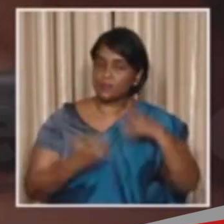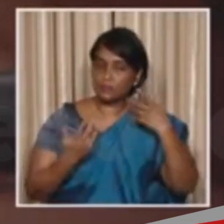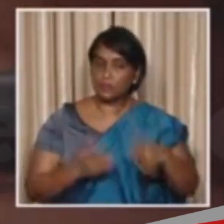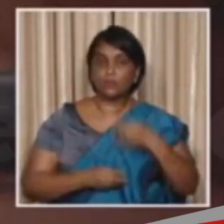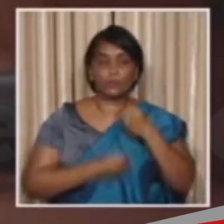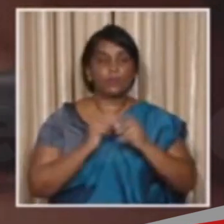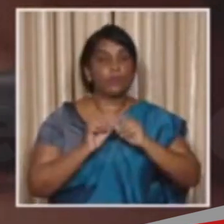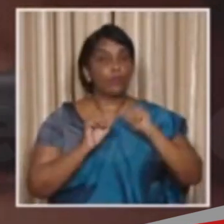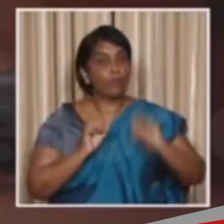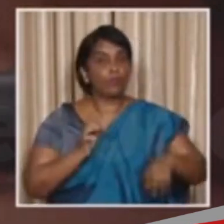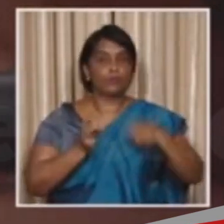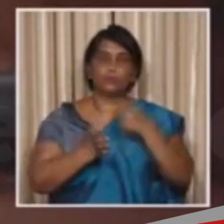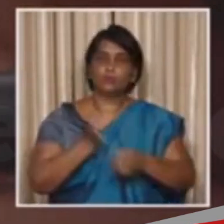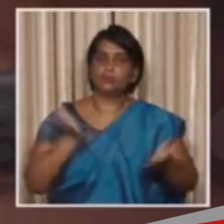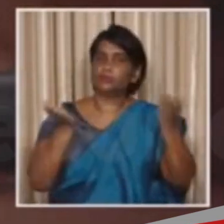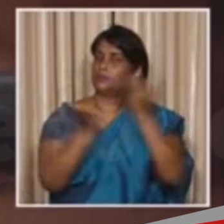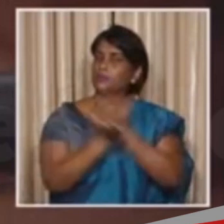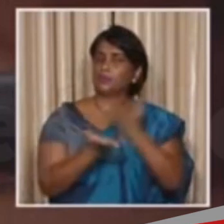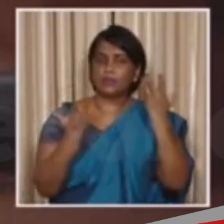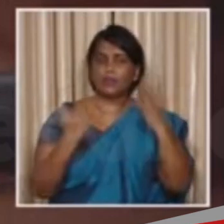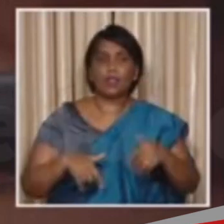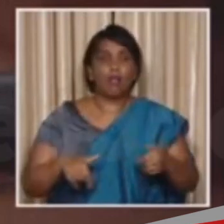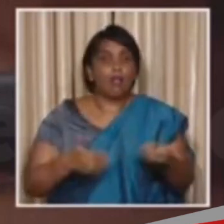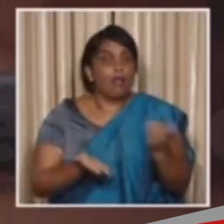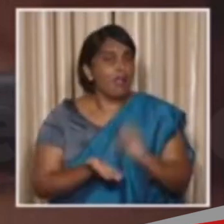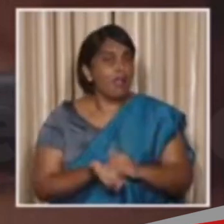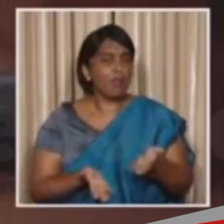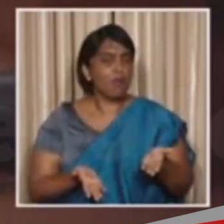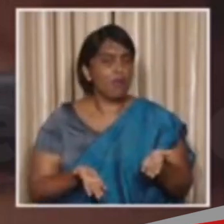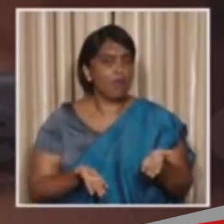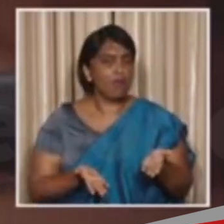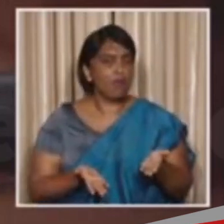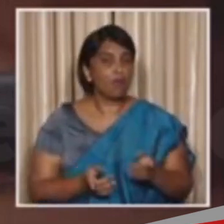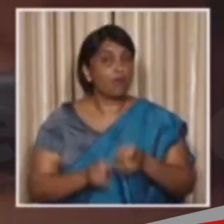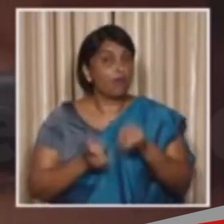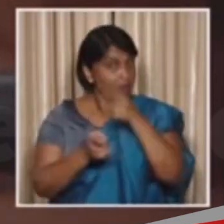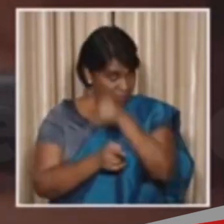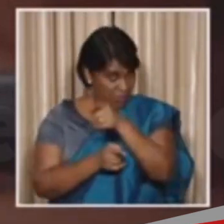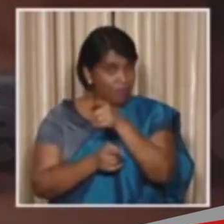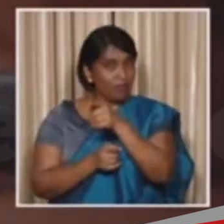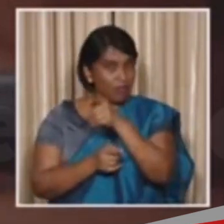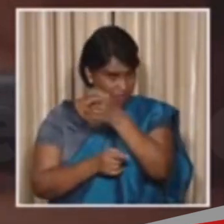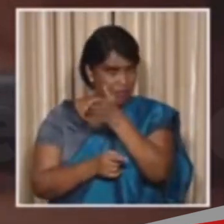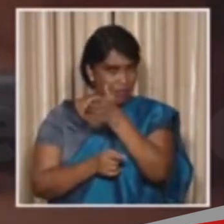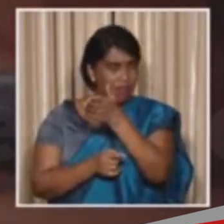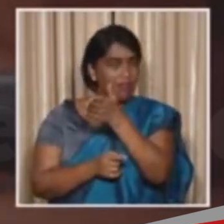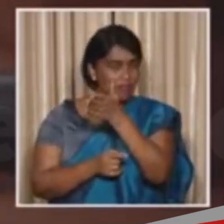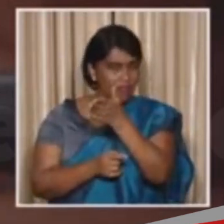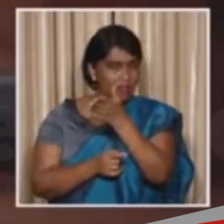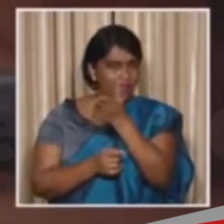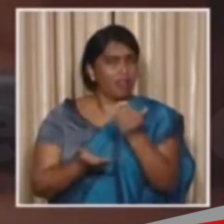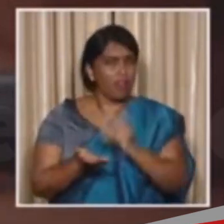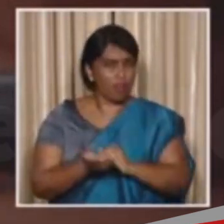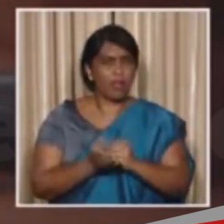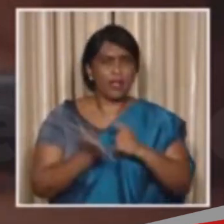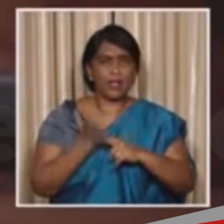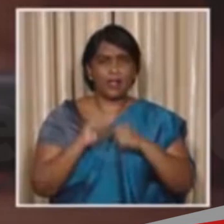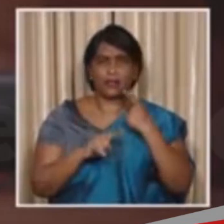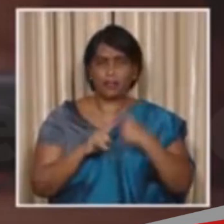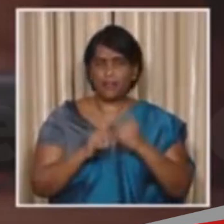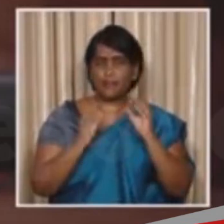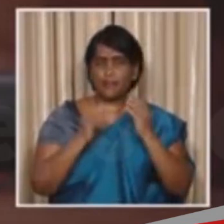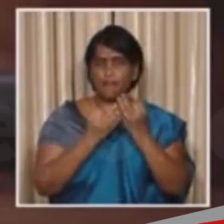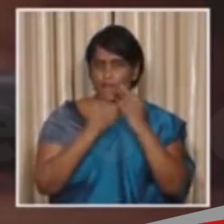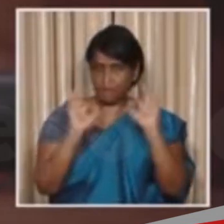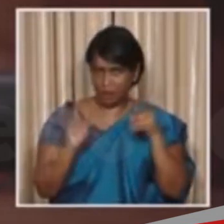ආයෝජන මණ්ඩලත්තක කිසුමක් අත්සන් කලකින්. දැන් නැවතමකද කරන්න. ඒකටද ඒකටද සූන්‍ය බදු අනුපාතය සඳහා මෙම